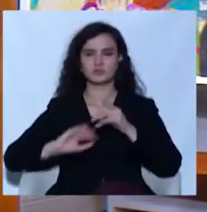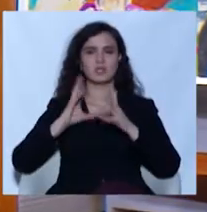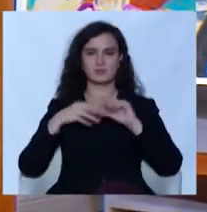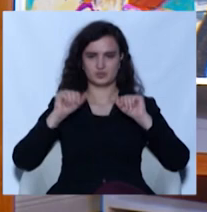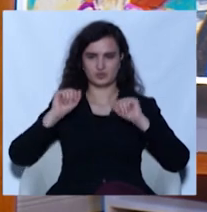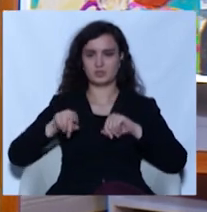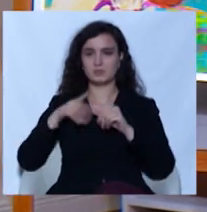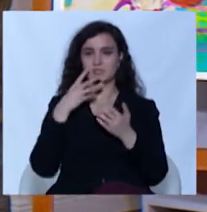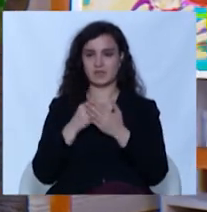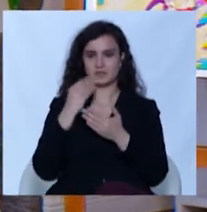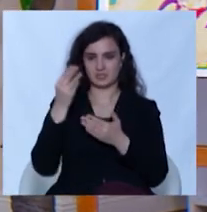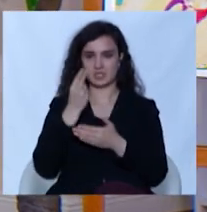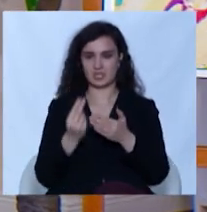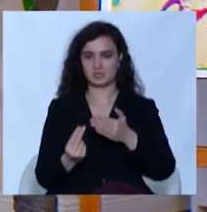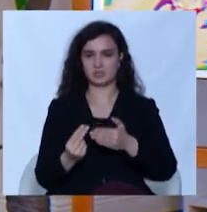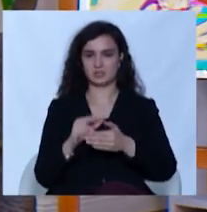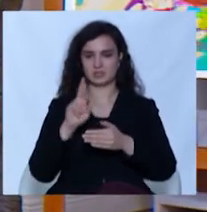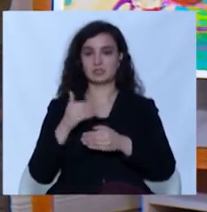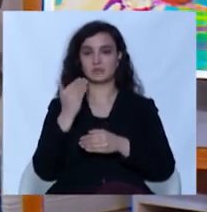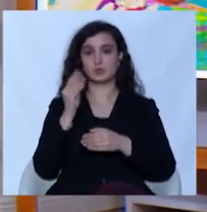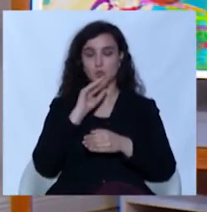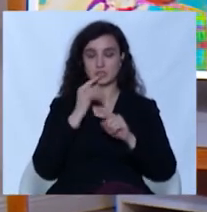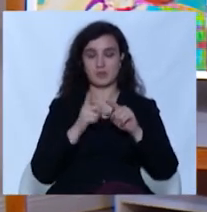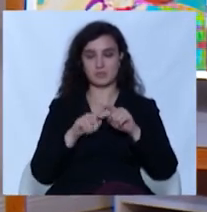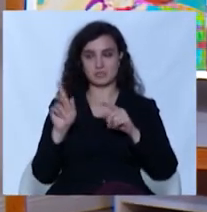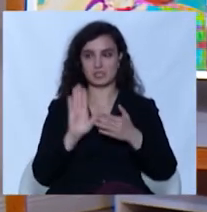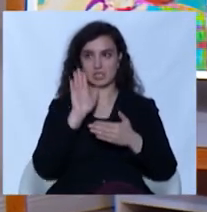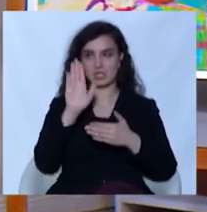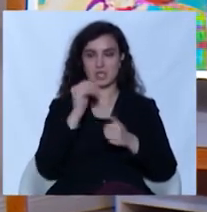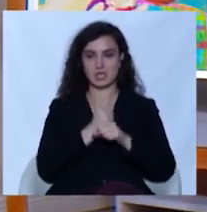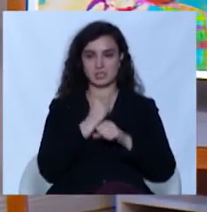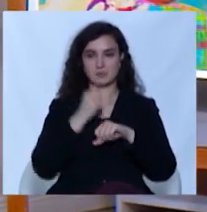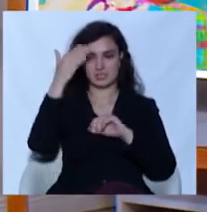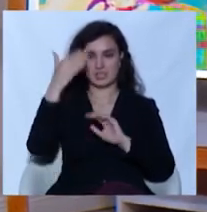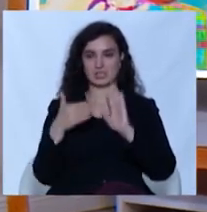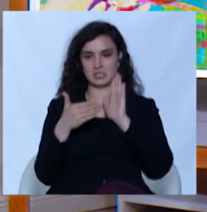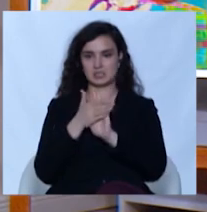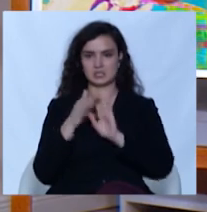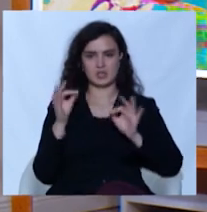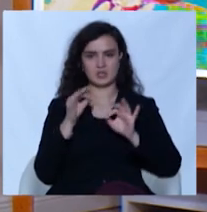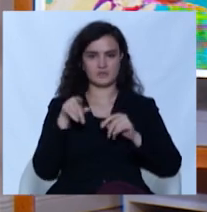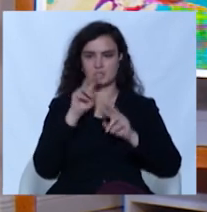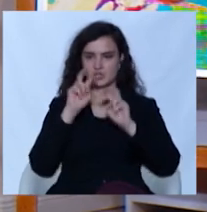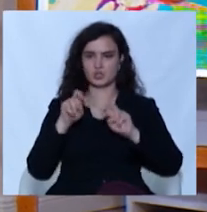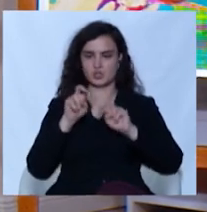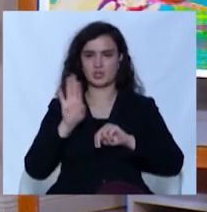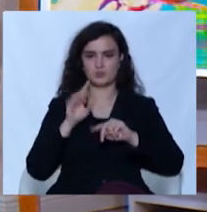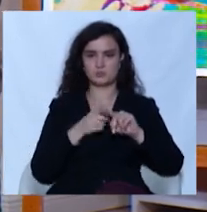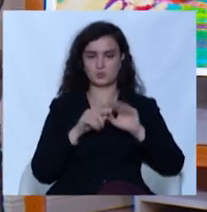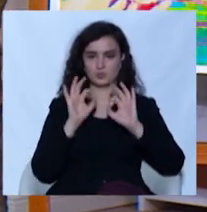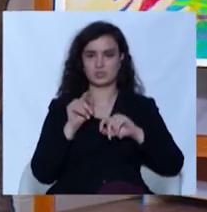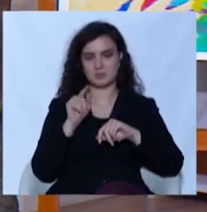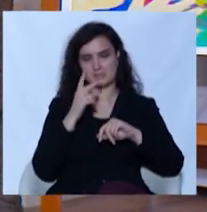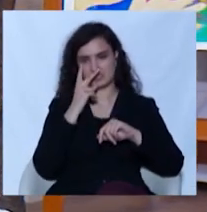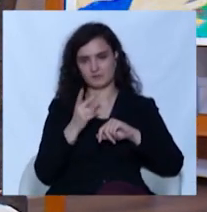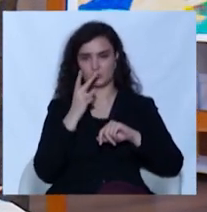ხო თქვენი ნახატია. და თქვენ როცა ამას გააკრავთ კეტელზე, იქ არავინ არ შეგამოწმებს. ზუსტად ეს ამას ხედავდით